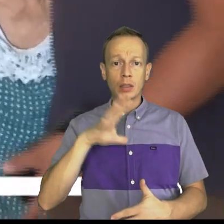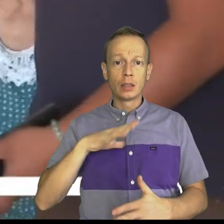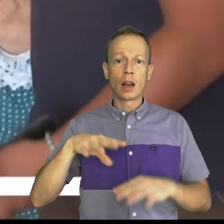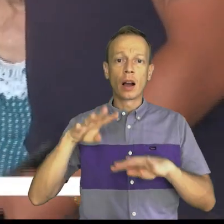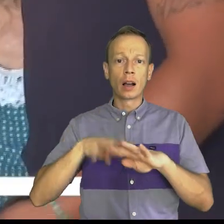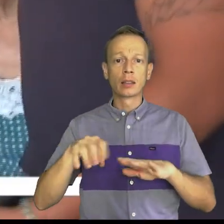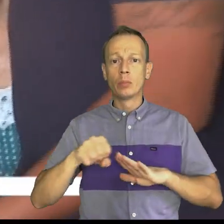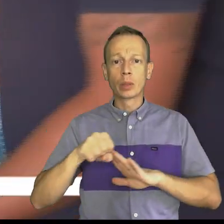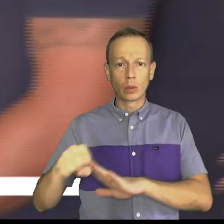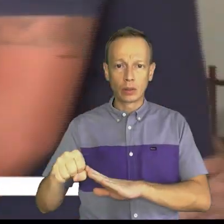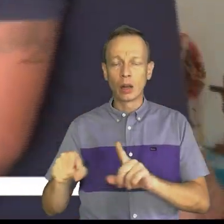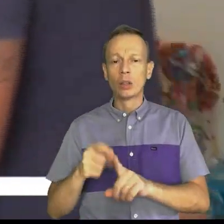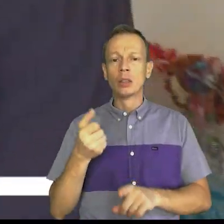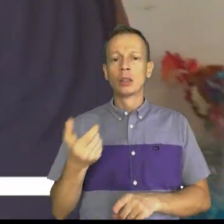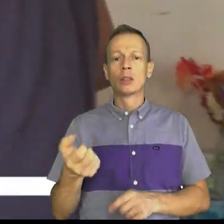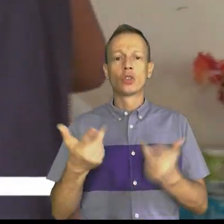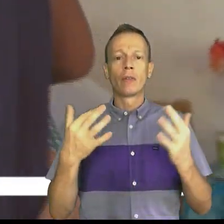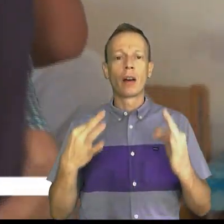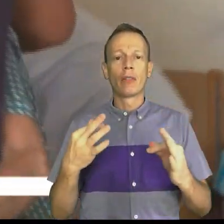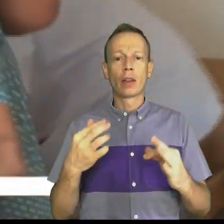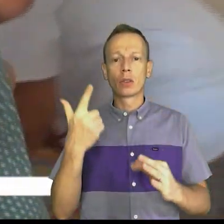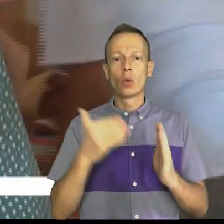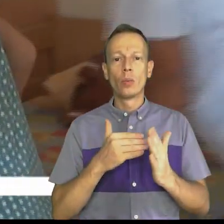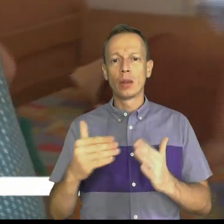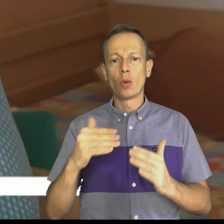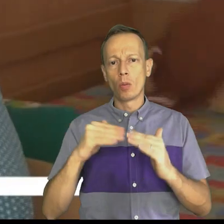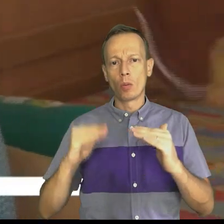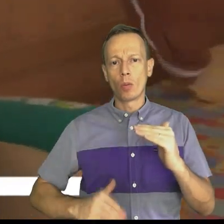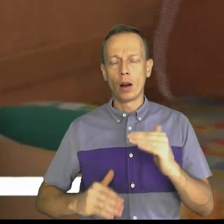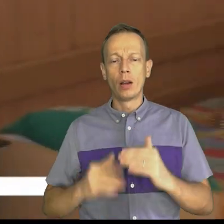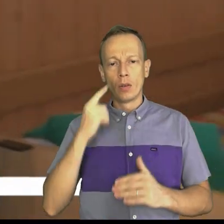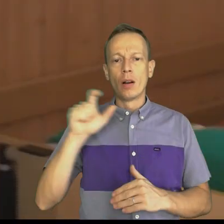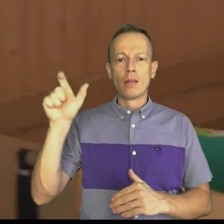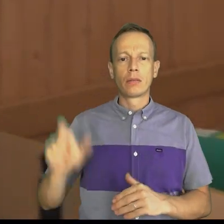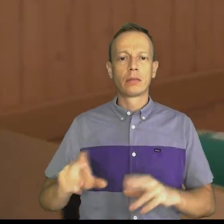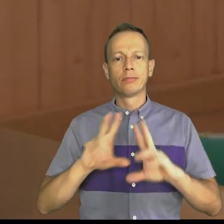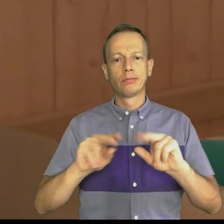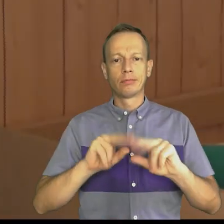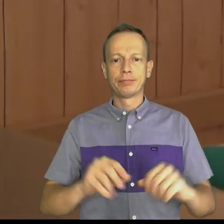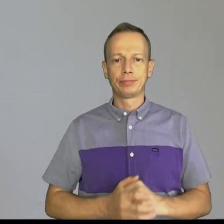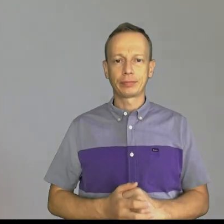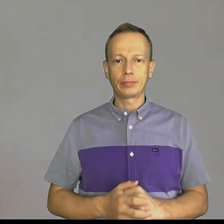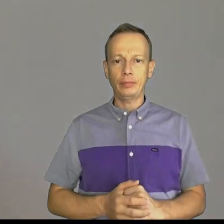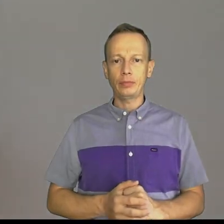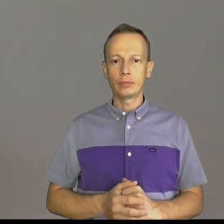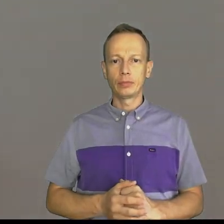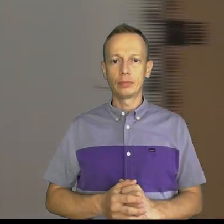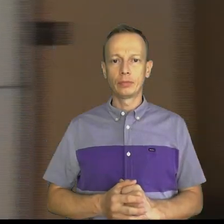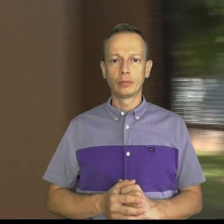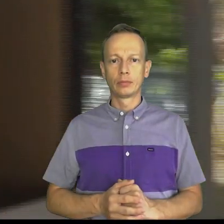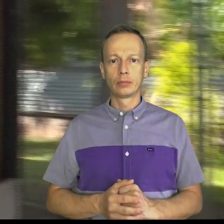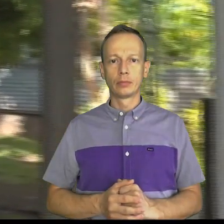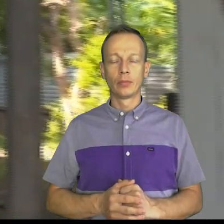avec un apprenti situé en zone prioritaire et dont le chiffre d'affaires n'excède pas les 2 millions de francs. Jeanne Pequette pour Uira, nous en dit plus.